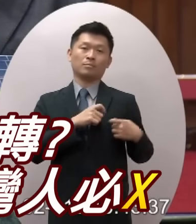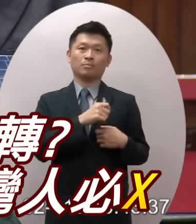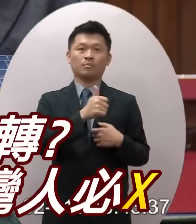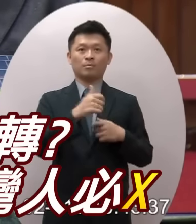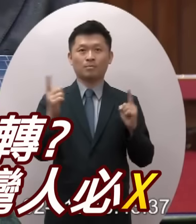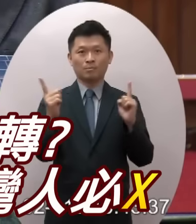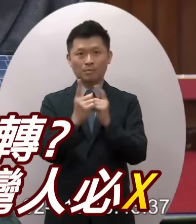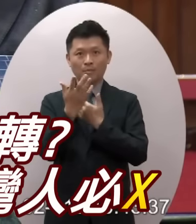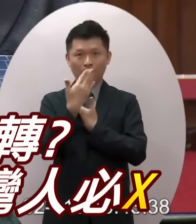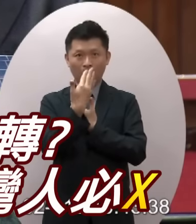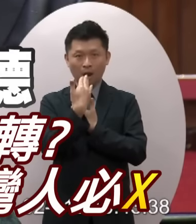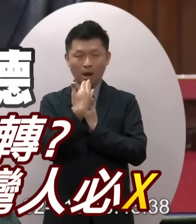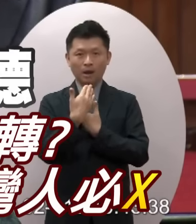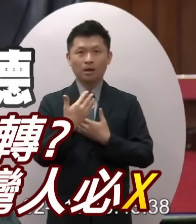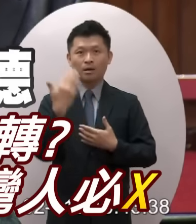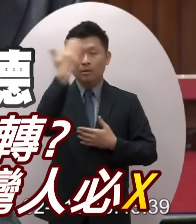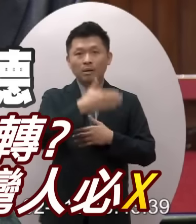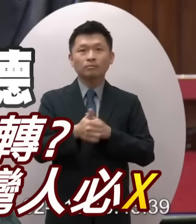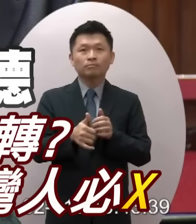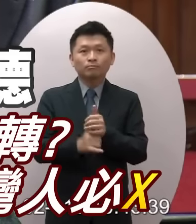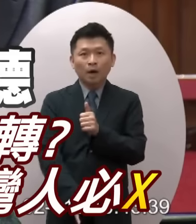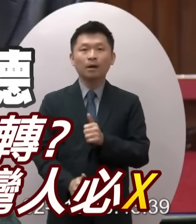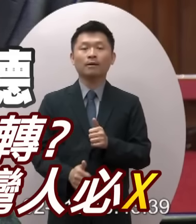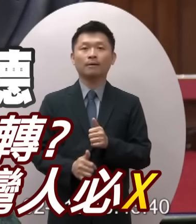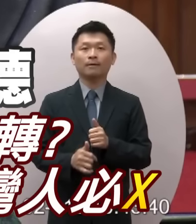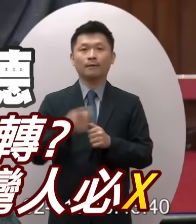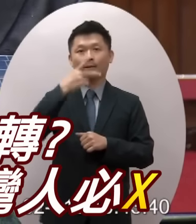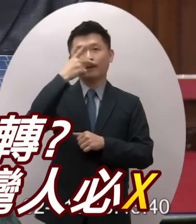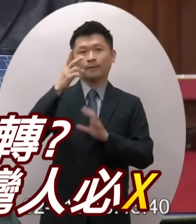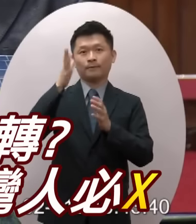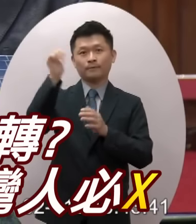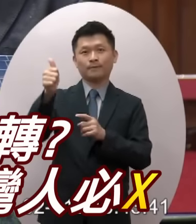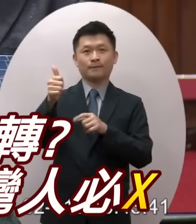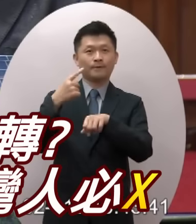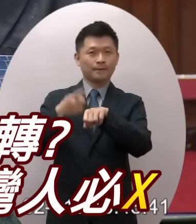伊，那就表示你无了解赖清德。